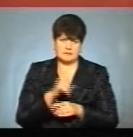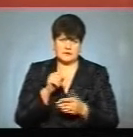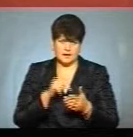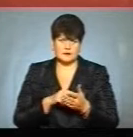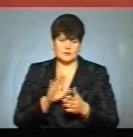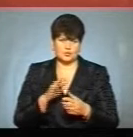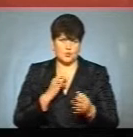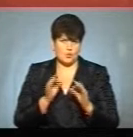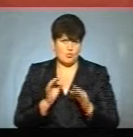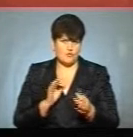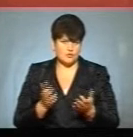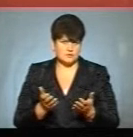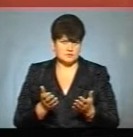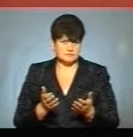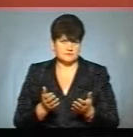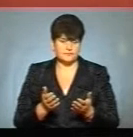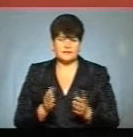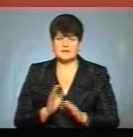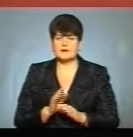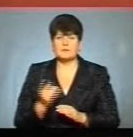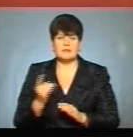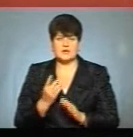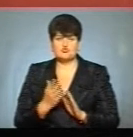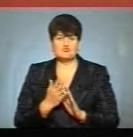будуть обговорюватися чи ні? В першу чергу,